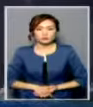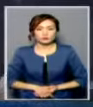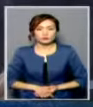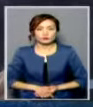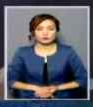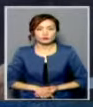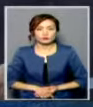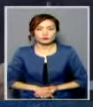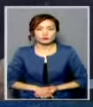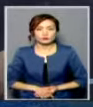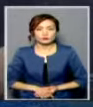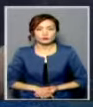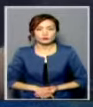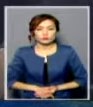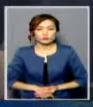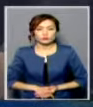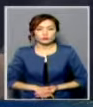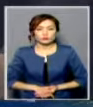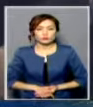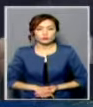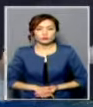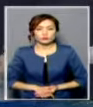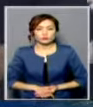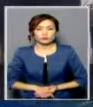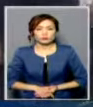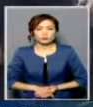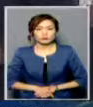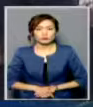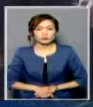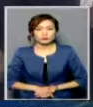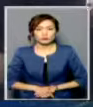Жаңа бастама, жаңа деңгей құтты болсын.